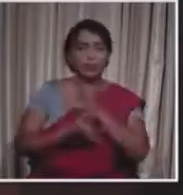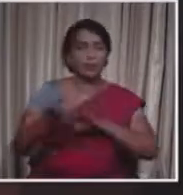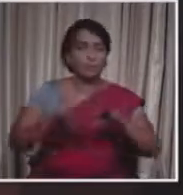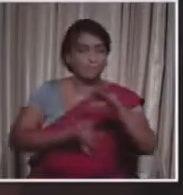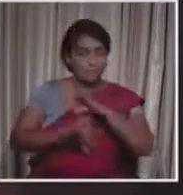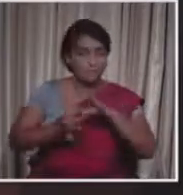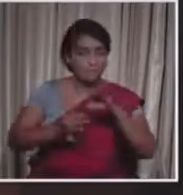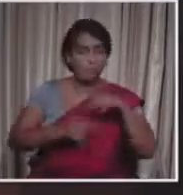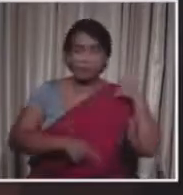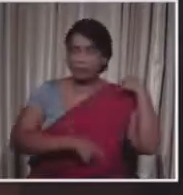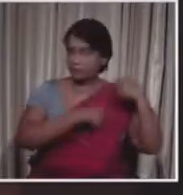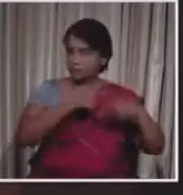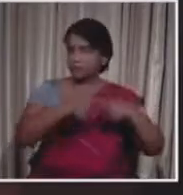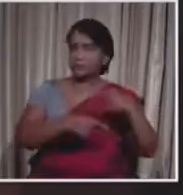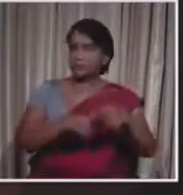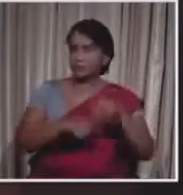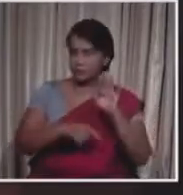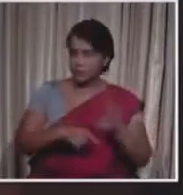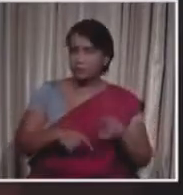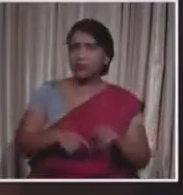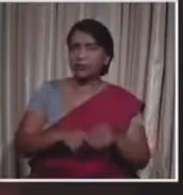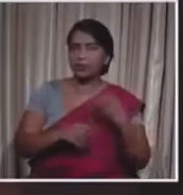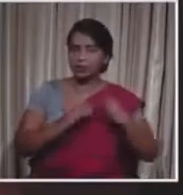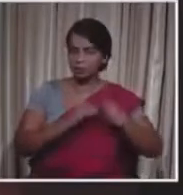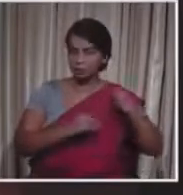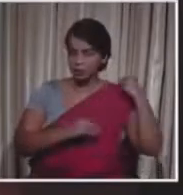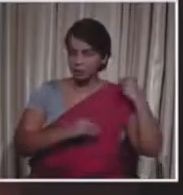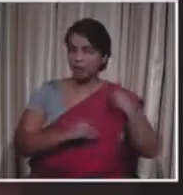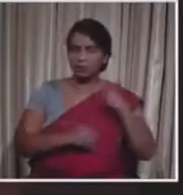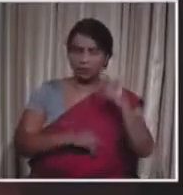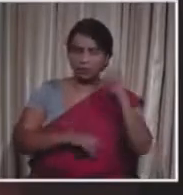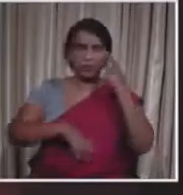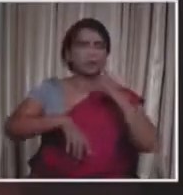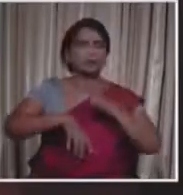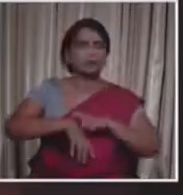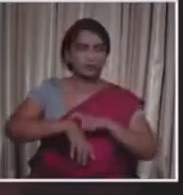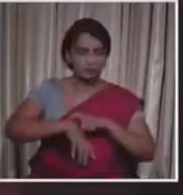ප්‍රජාතන්ත්‍රවාදී ඉතිහාසයේ මෑත කාලයේ ප්‍රථම වතාවට